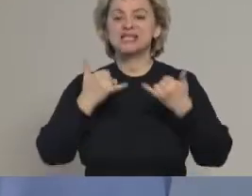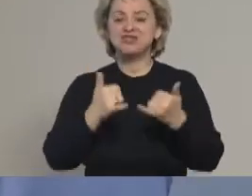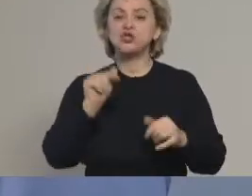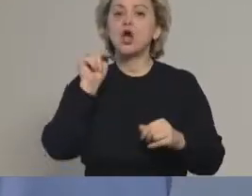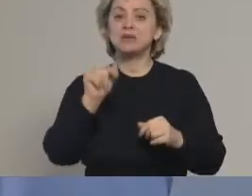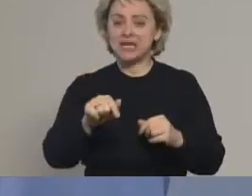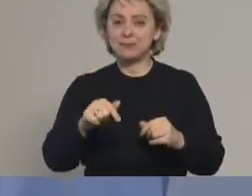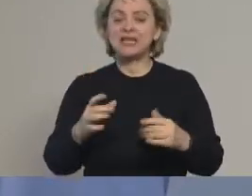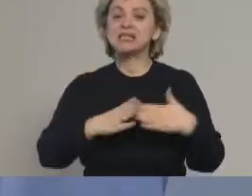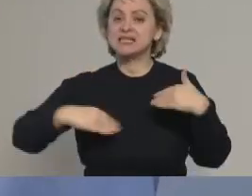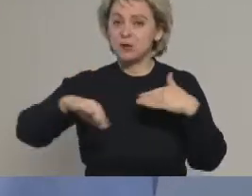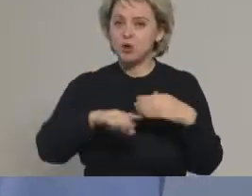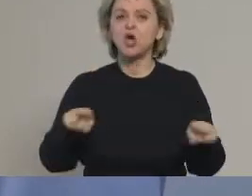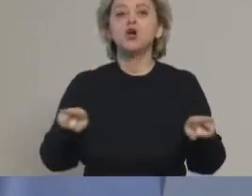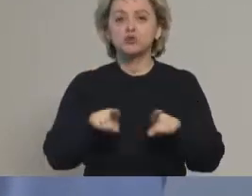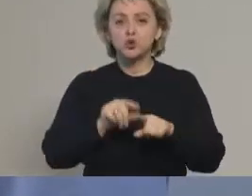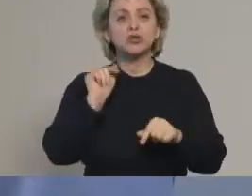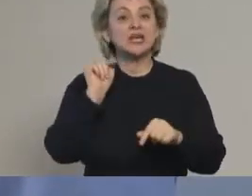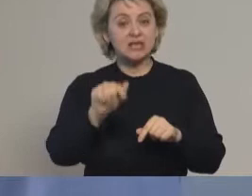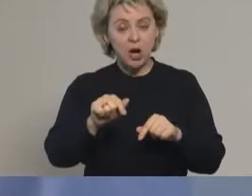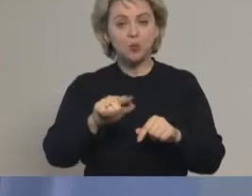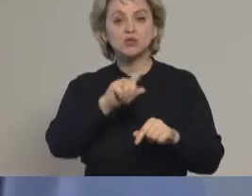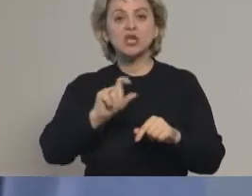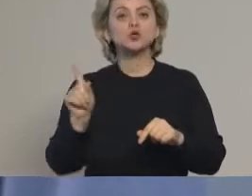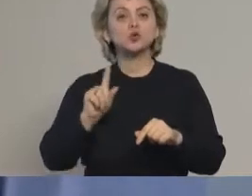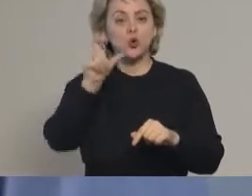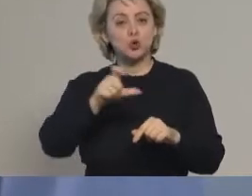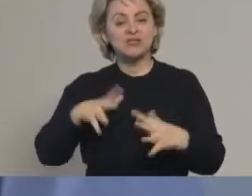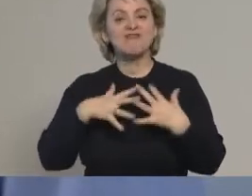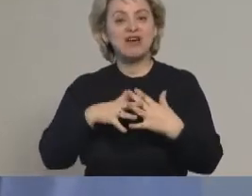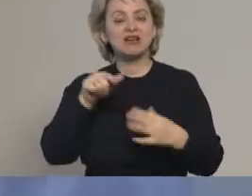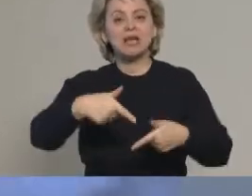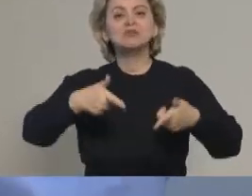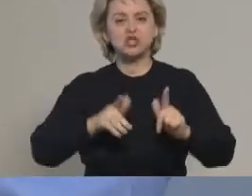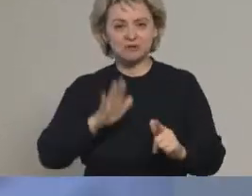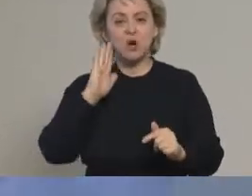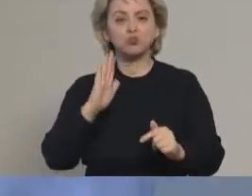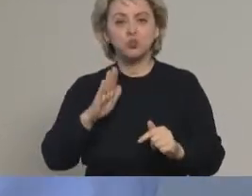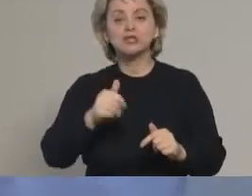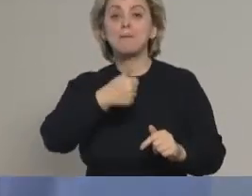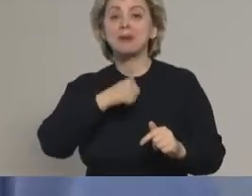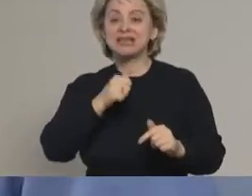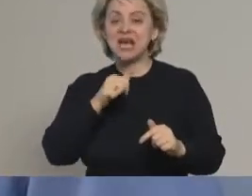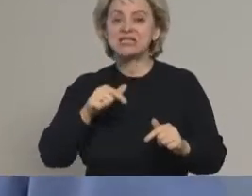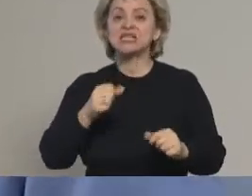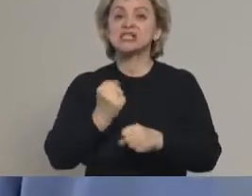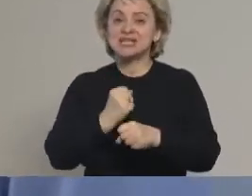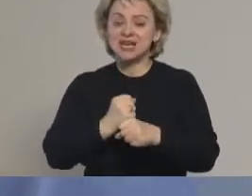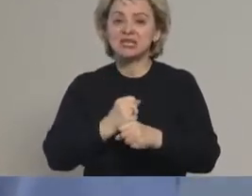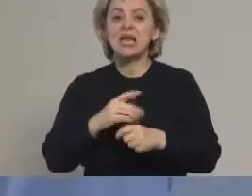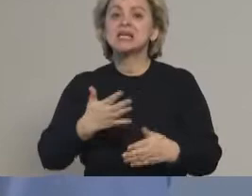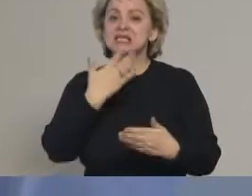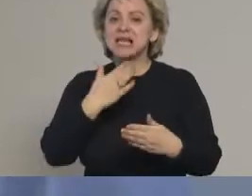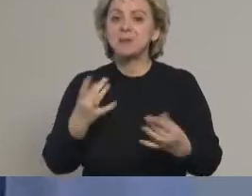именно земле и все-таки именно тому, за что люди воевали. Поэтому там действительно будем пытаться воссоздать